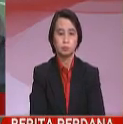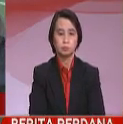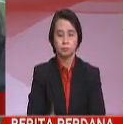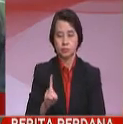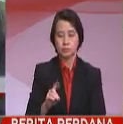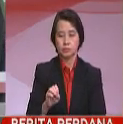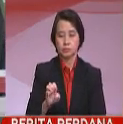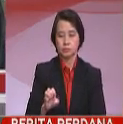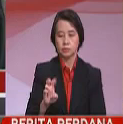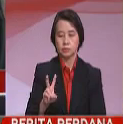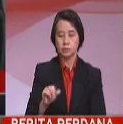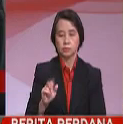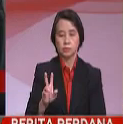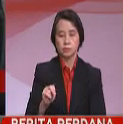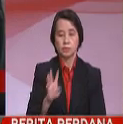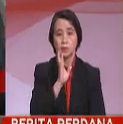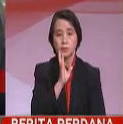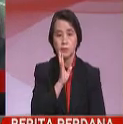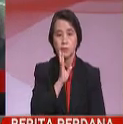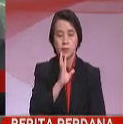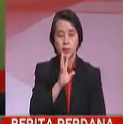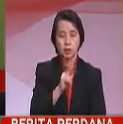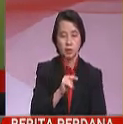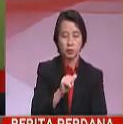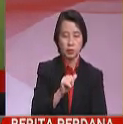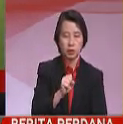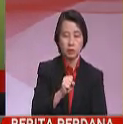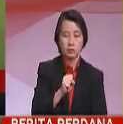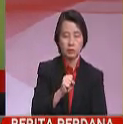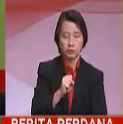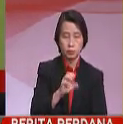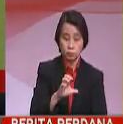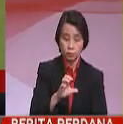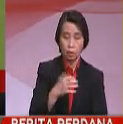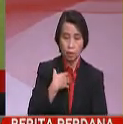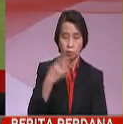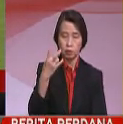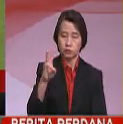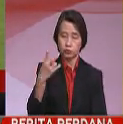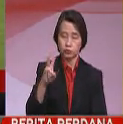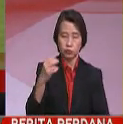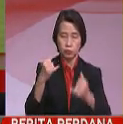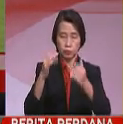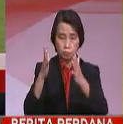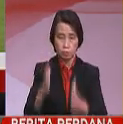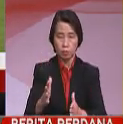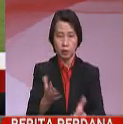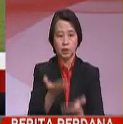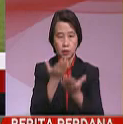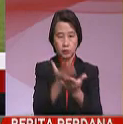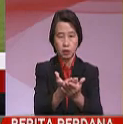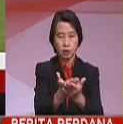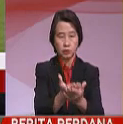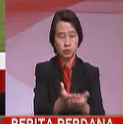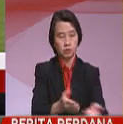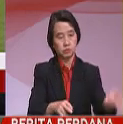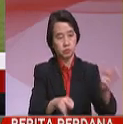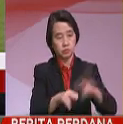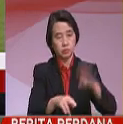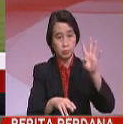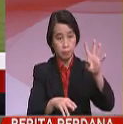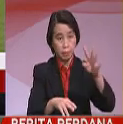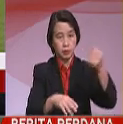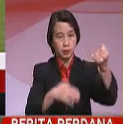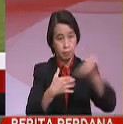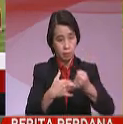Devon menjelaskan buat masa ini NSFC sudah mempunyai hampir 17 pemain tempatan dan bercadang mendapatkan 4 pemain import